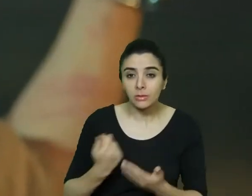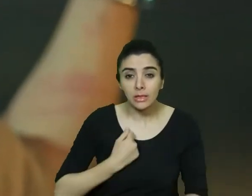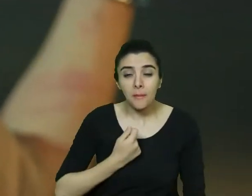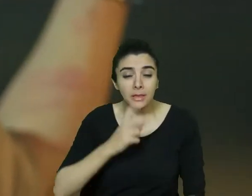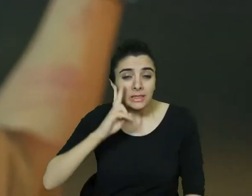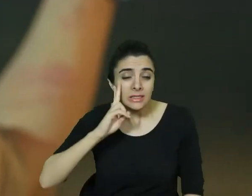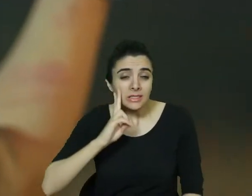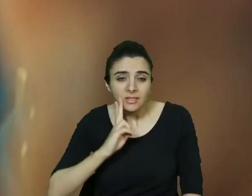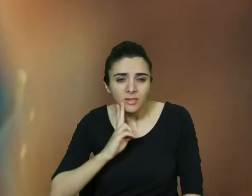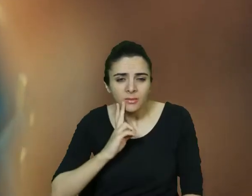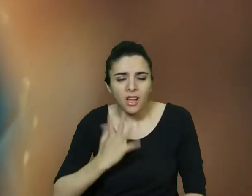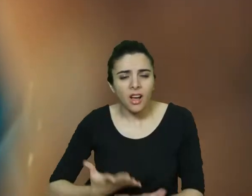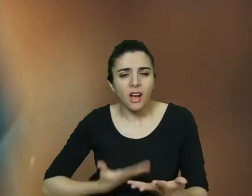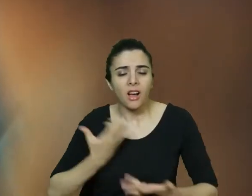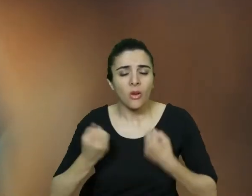Servetim